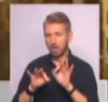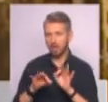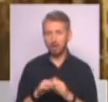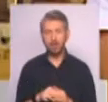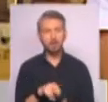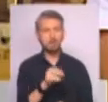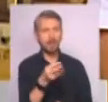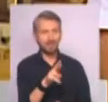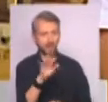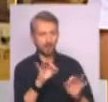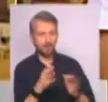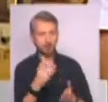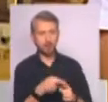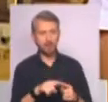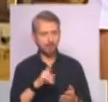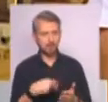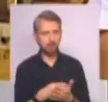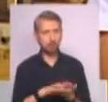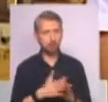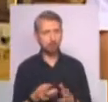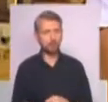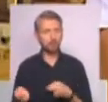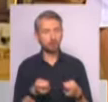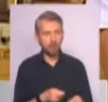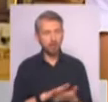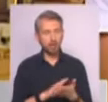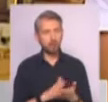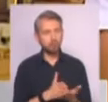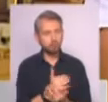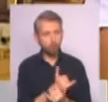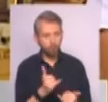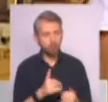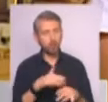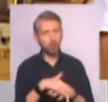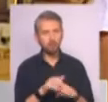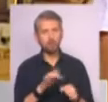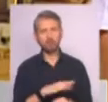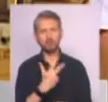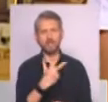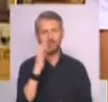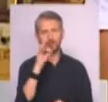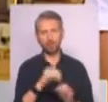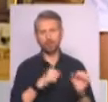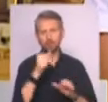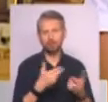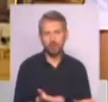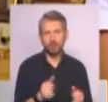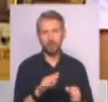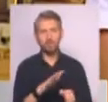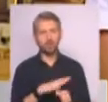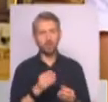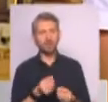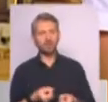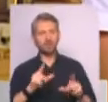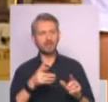Пеня, якщо це передбачено договором на постачання послуг, нараховується. Але можуть нараховуватись 3% річних, нараховуватись інфляційні